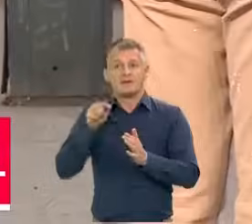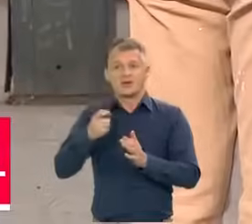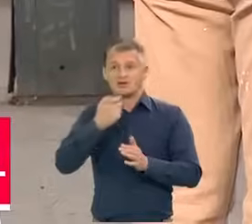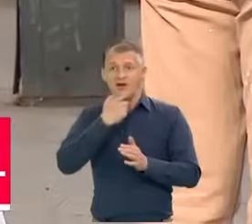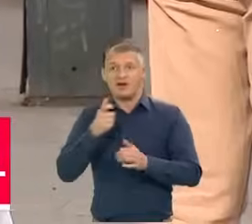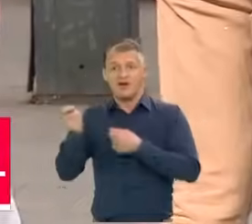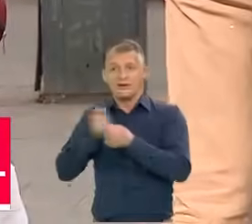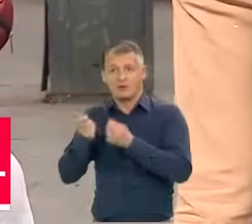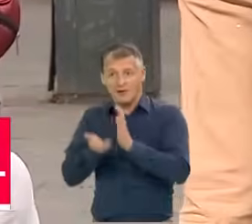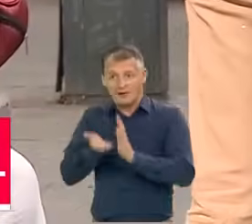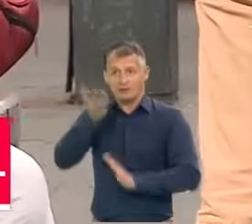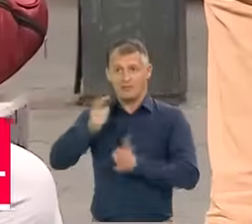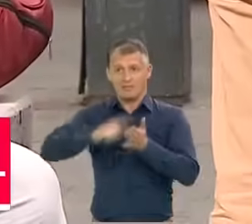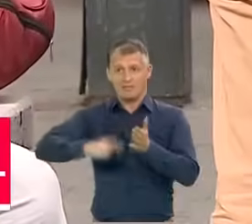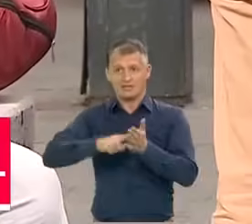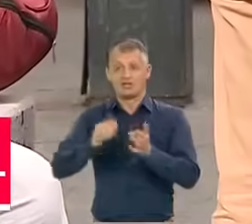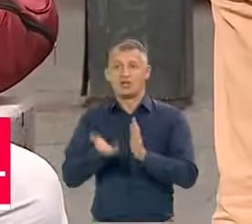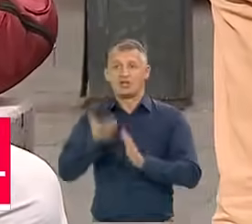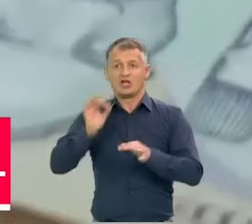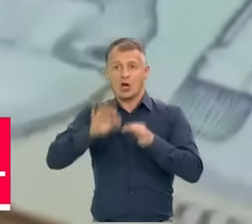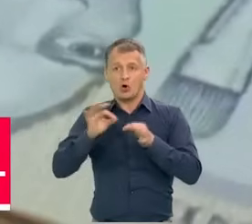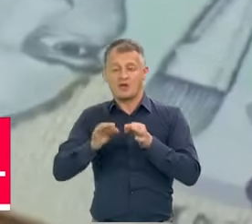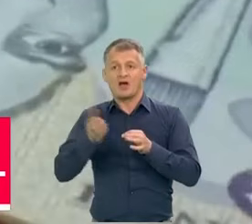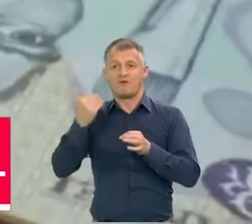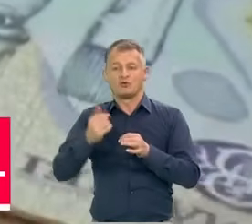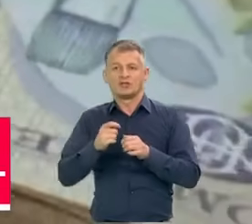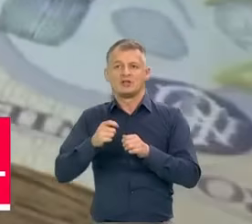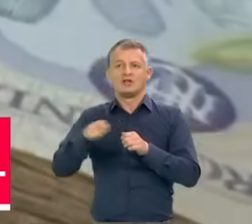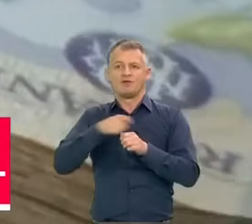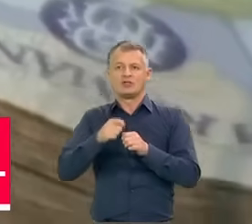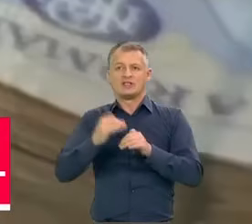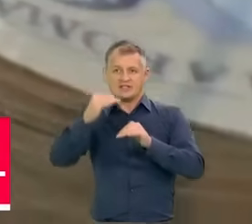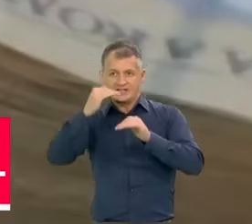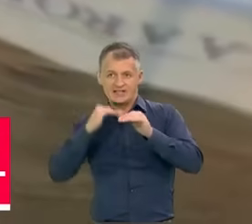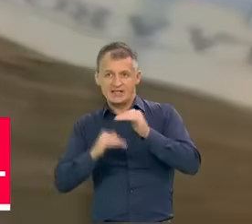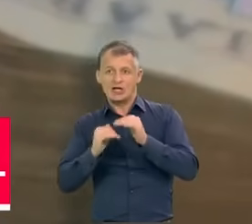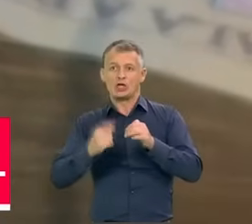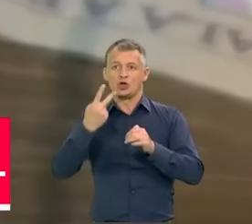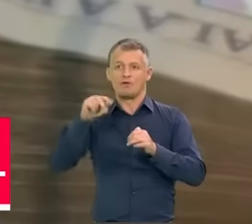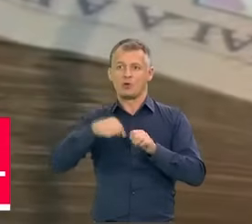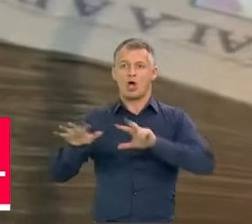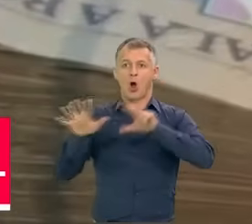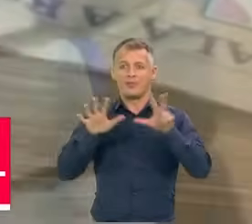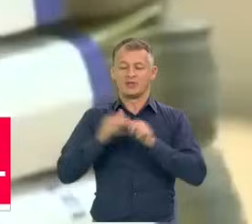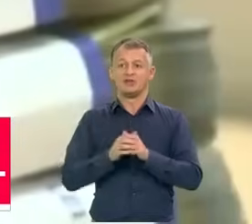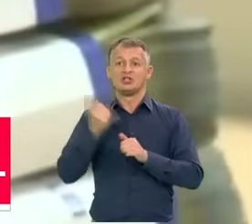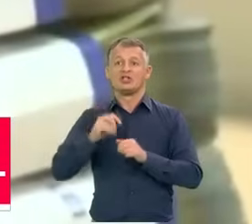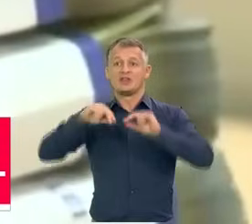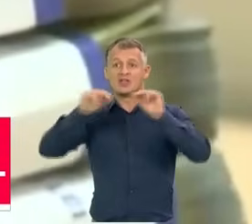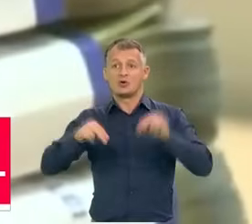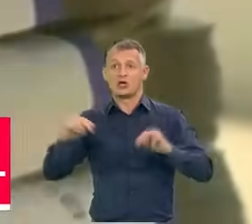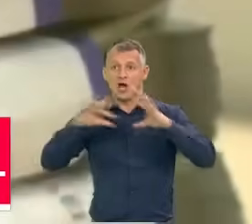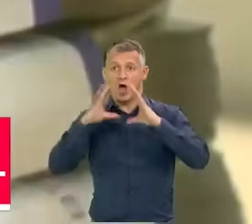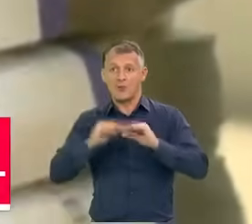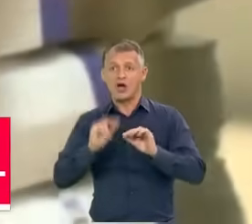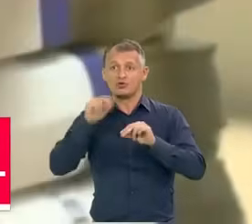același timp creșterea economică a țării a fost revizuită în scădere la 2,88% iar datoria țării devine din ce